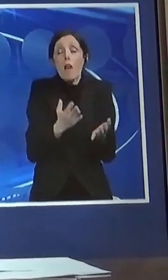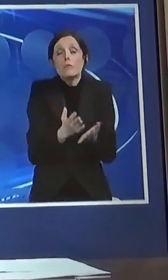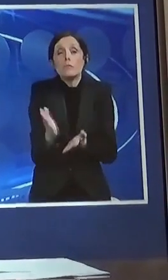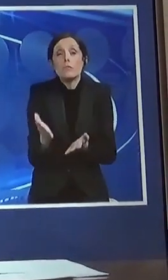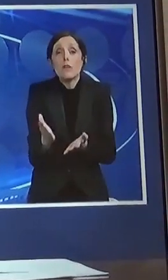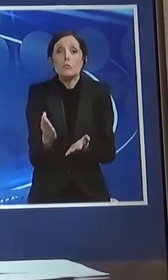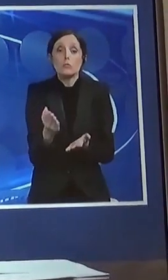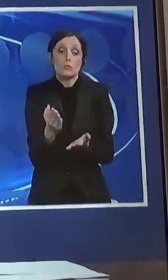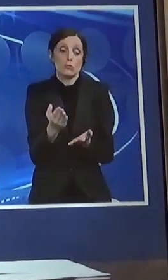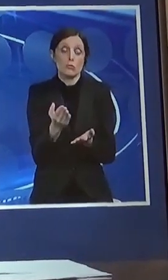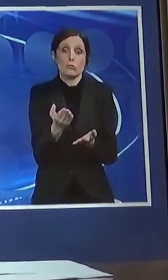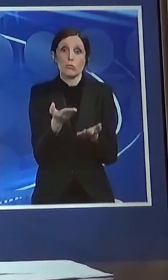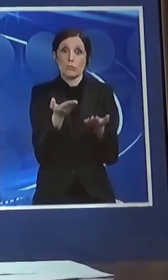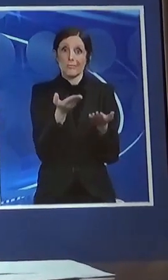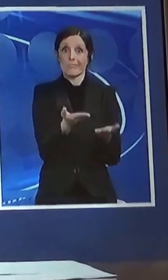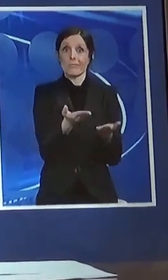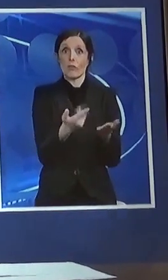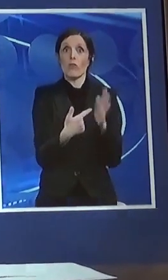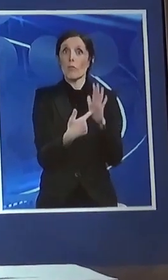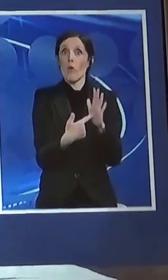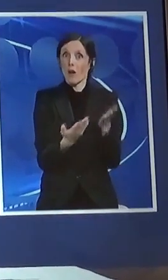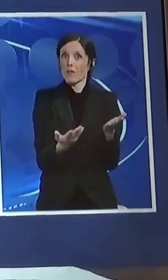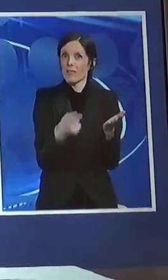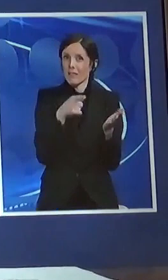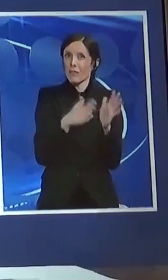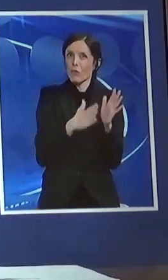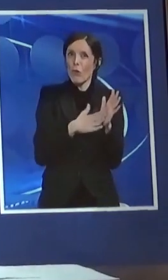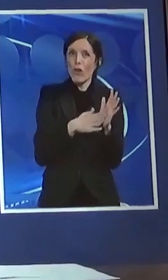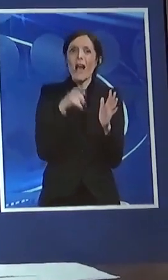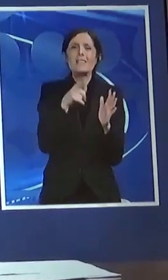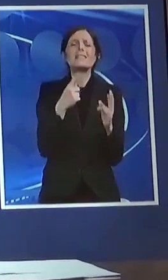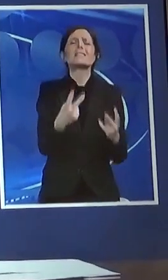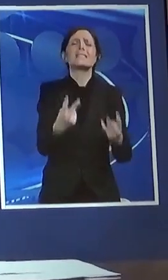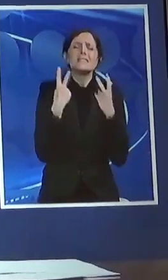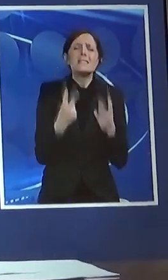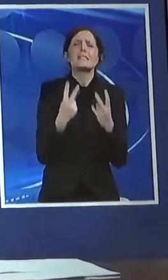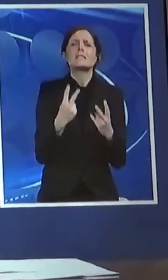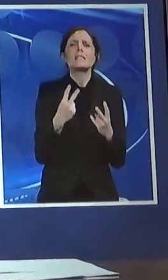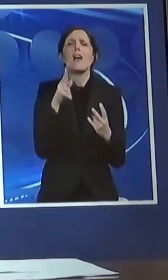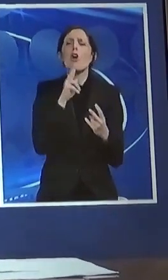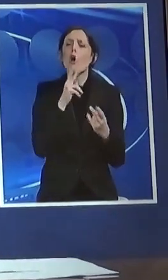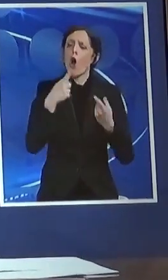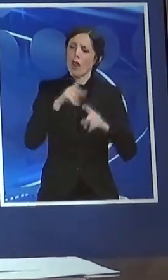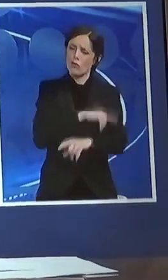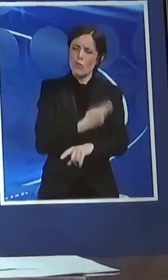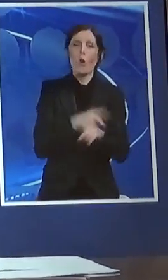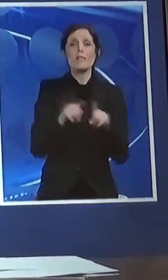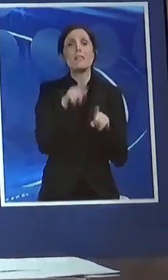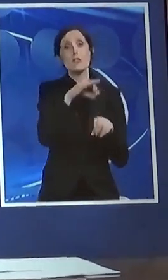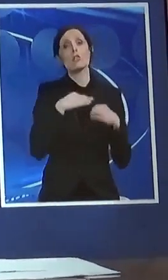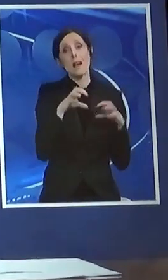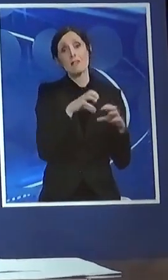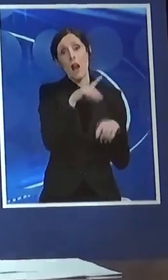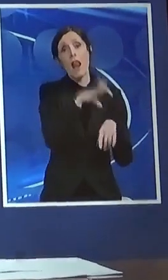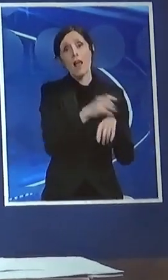da je u apsolutnom prioritetu, pored hospitalizovanih, pripadaju i zdravstveni radnici i sad se vidi